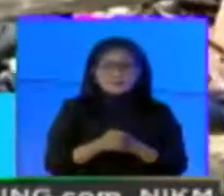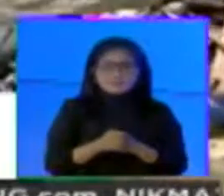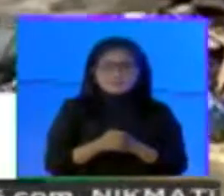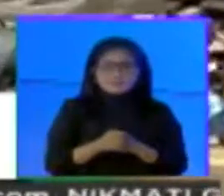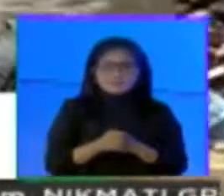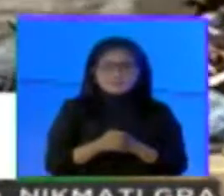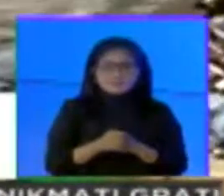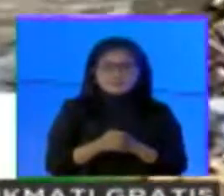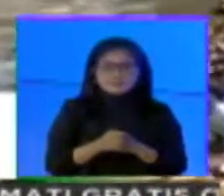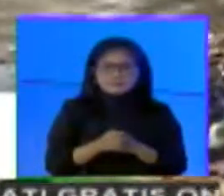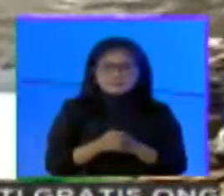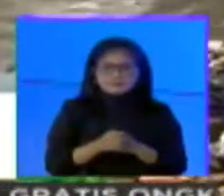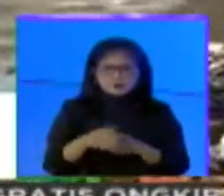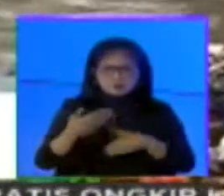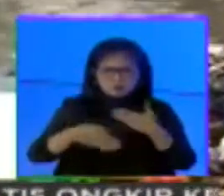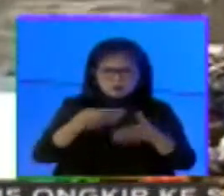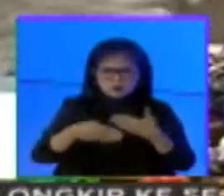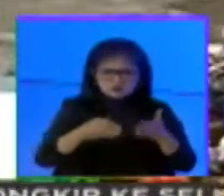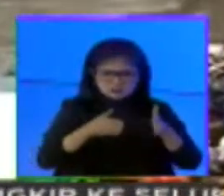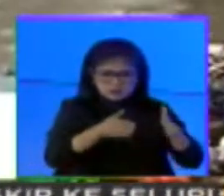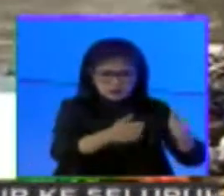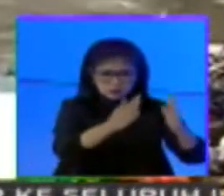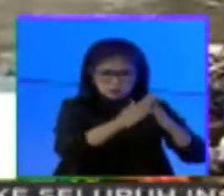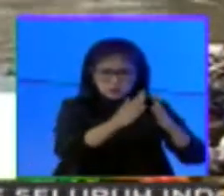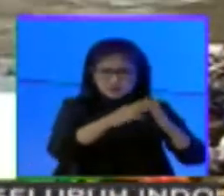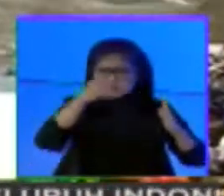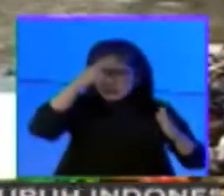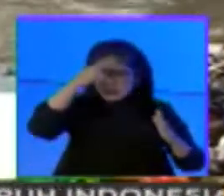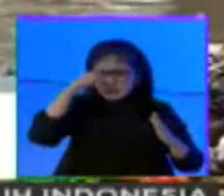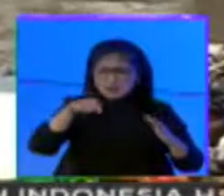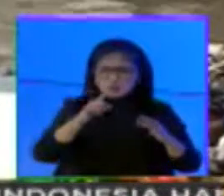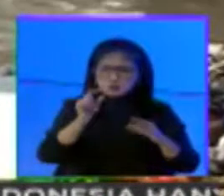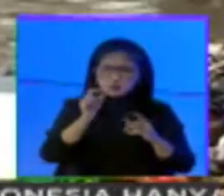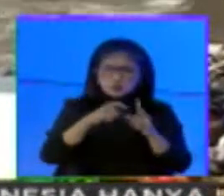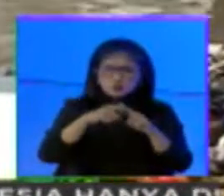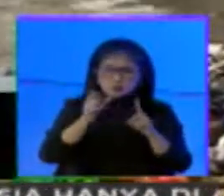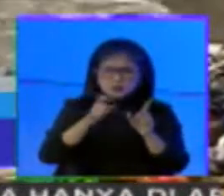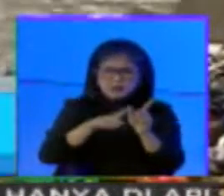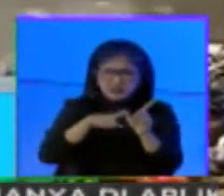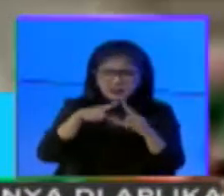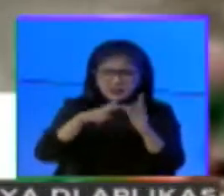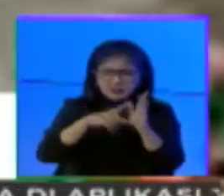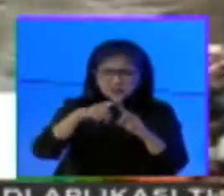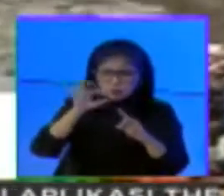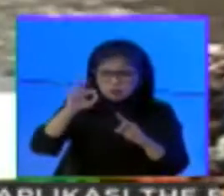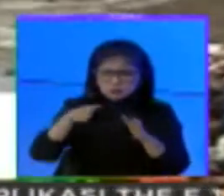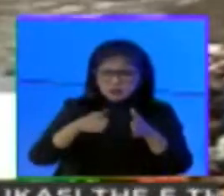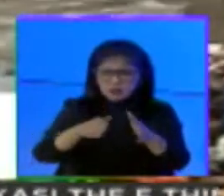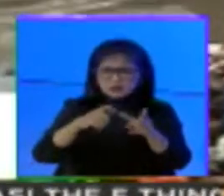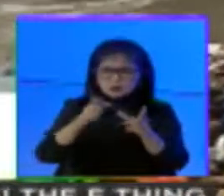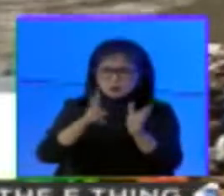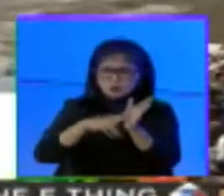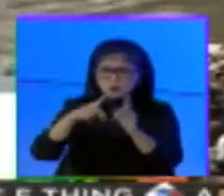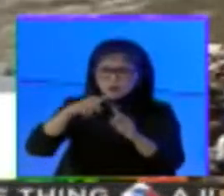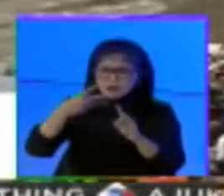Tadi juga selama perjalanan saya dari Rumah Sakit Sulianto Saroso, sejumlah jalan besar di wilayah Sunter sudah tergenang banjir sehingga